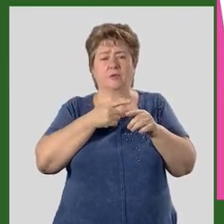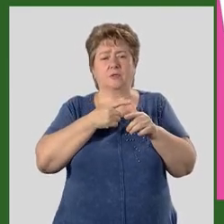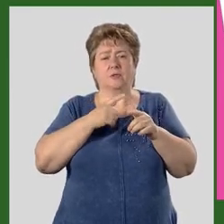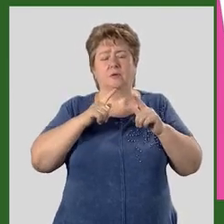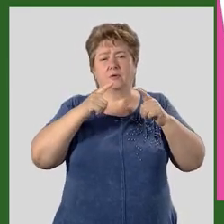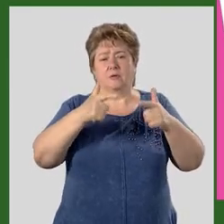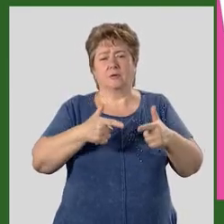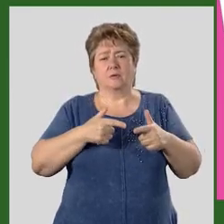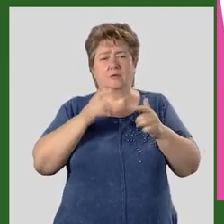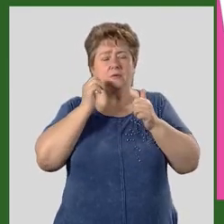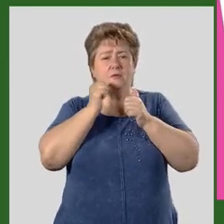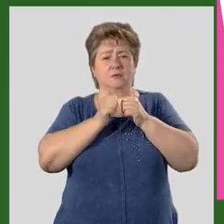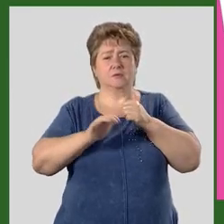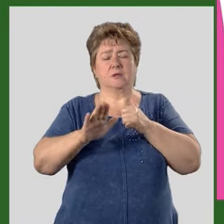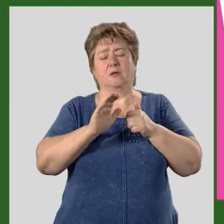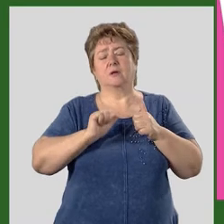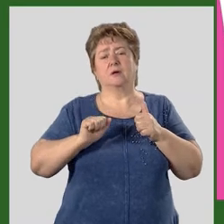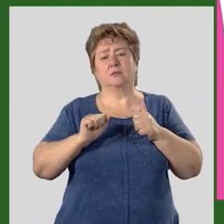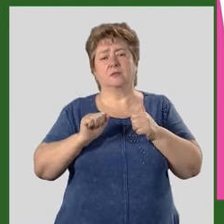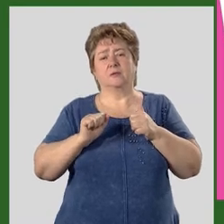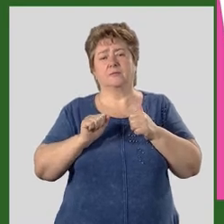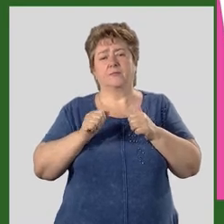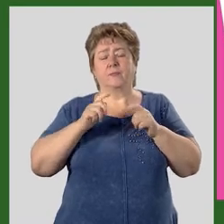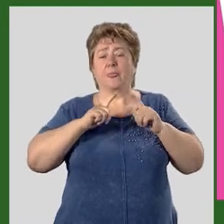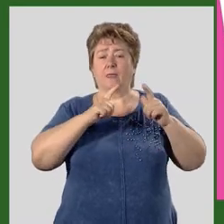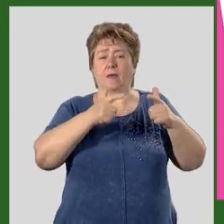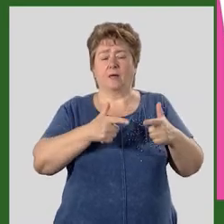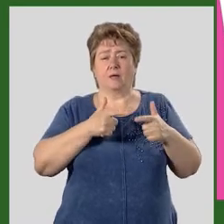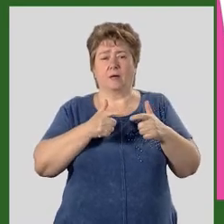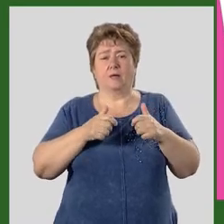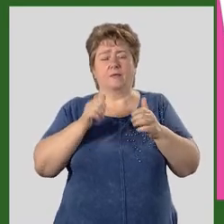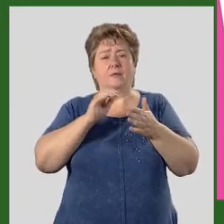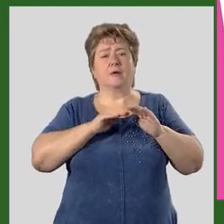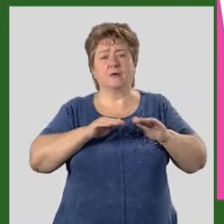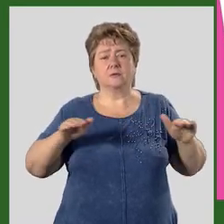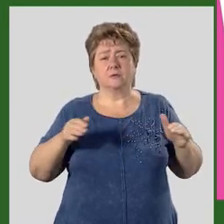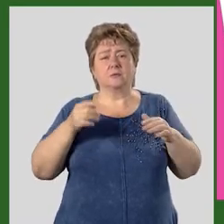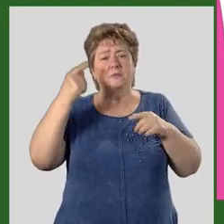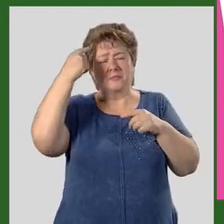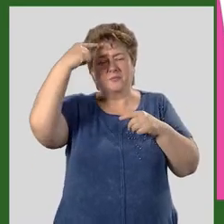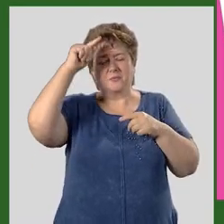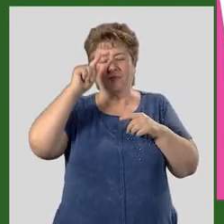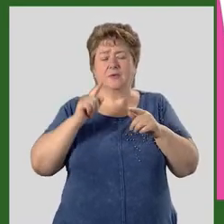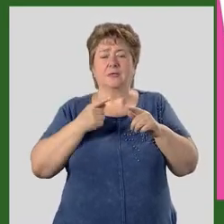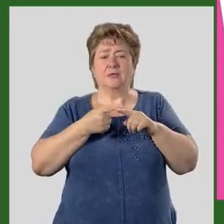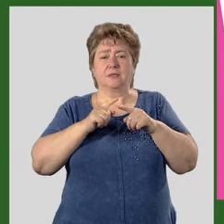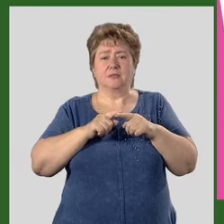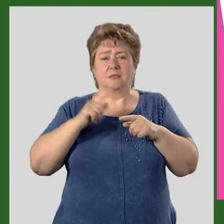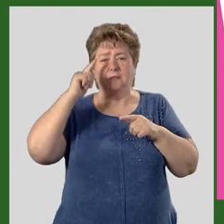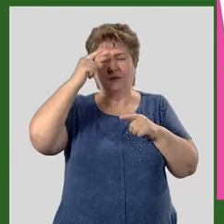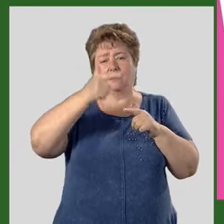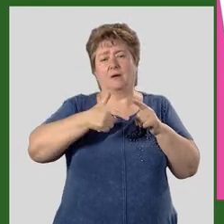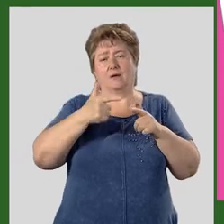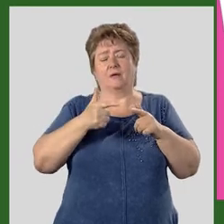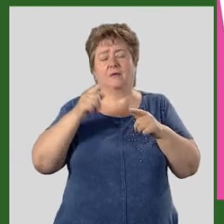называли географию Центральной Азии. Географией, основанной на догадках, с этой-то